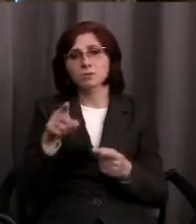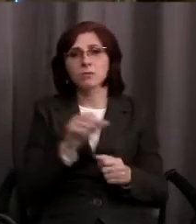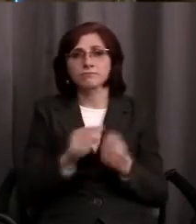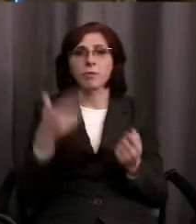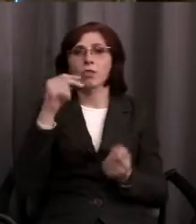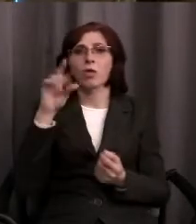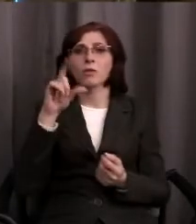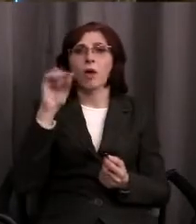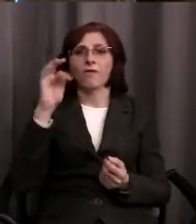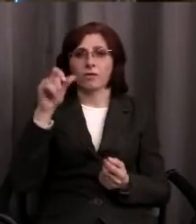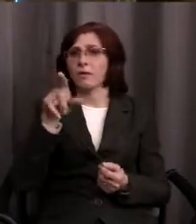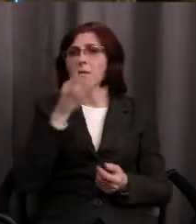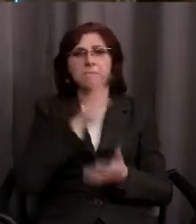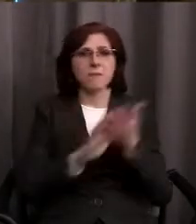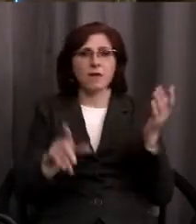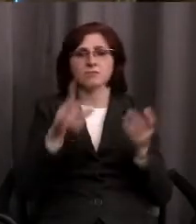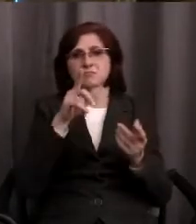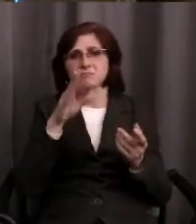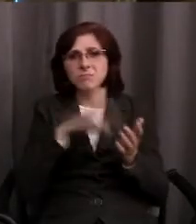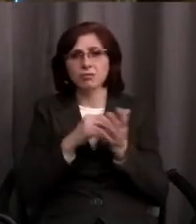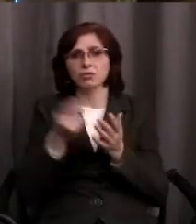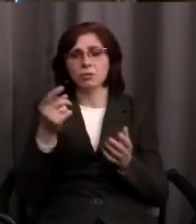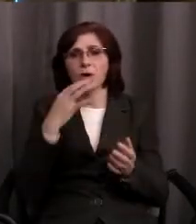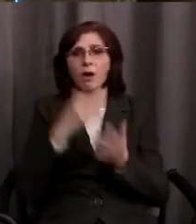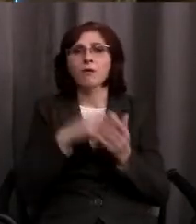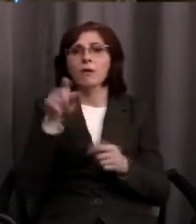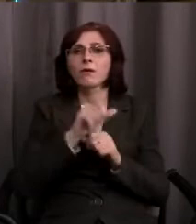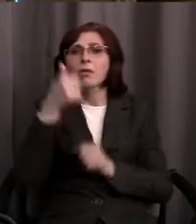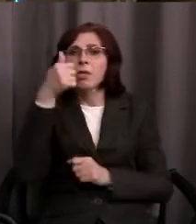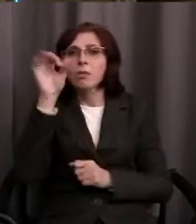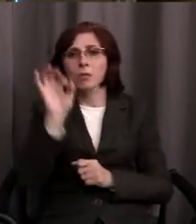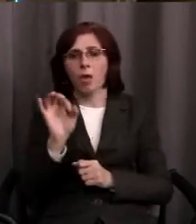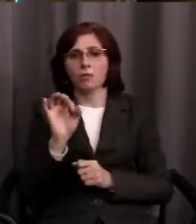non-profit. Często korzystają z płaty z 1%.